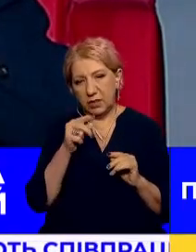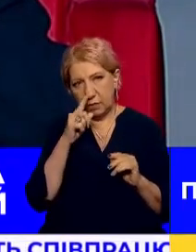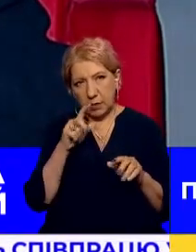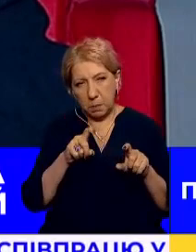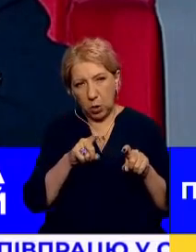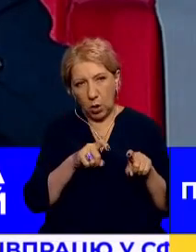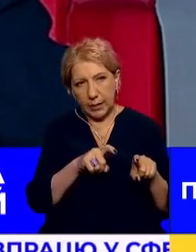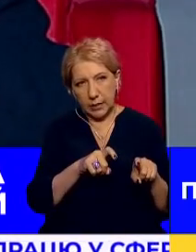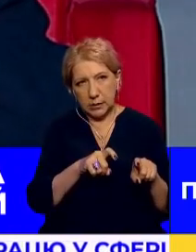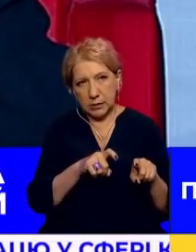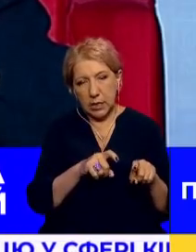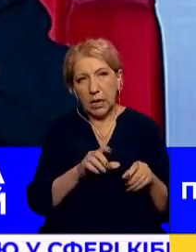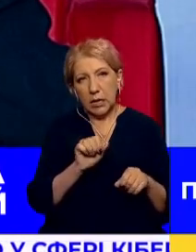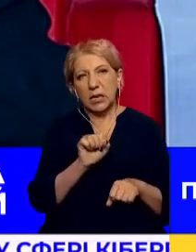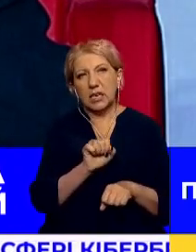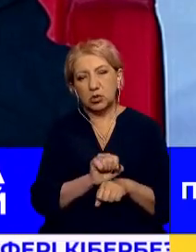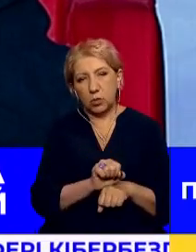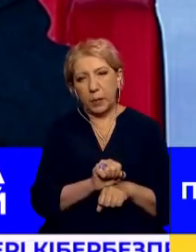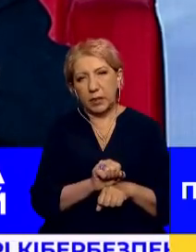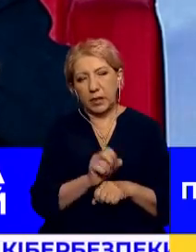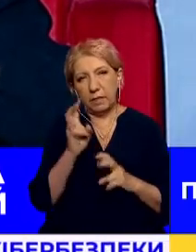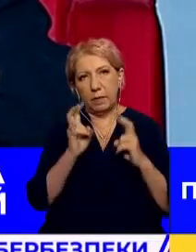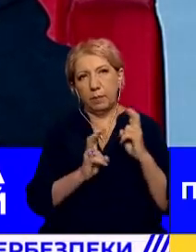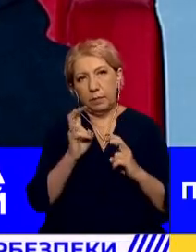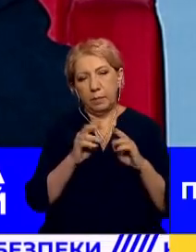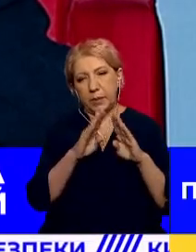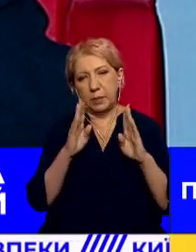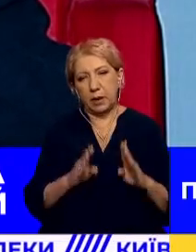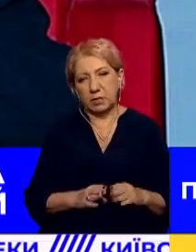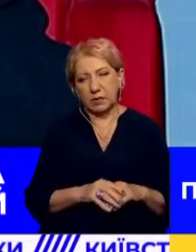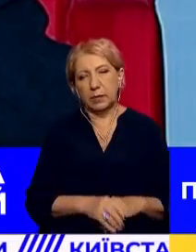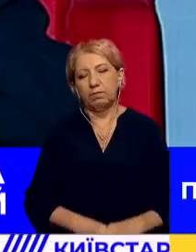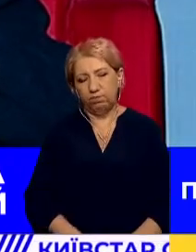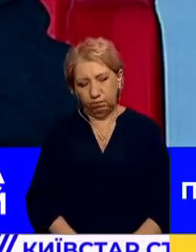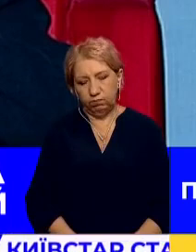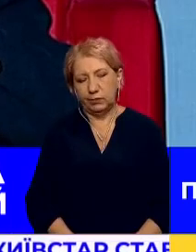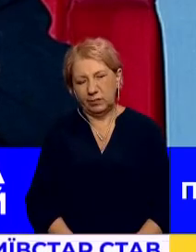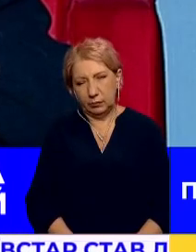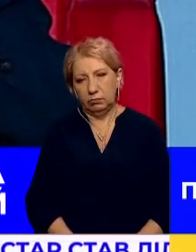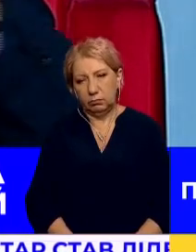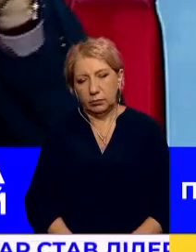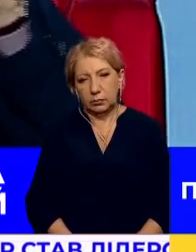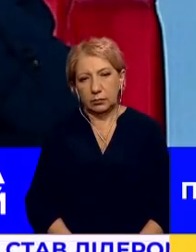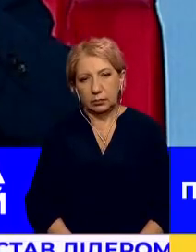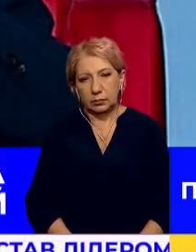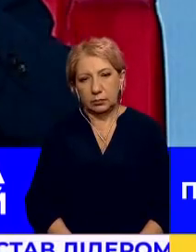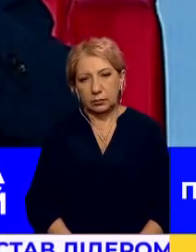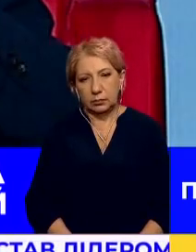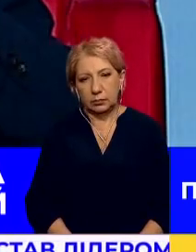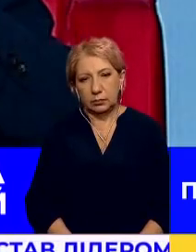проліз в Україну і зупинив, отруїв газом своїм, не знаю